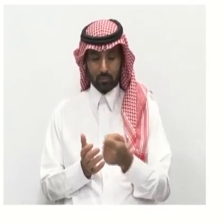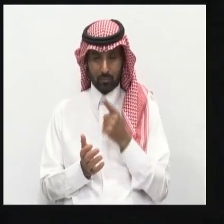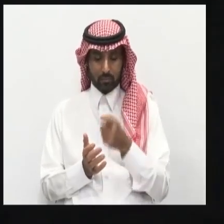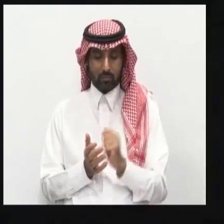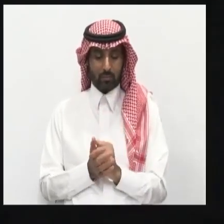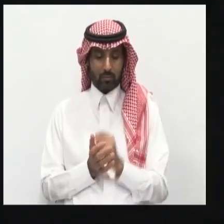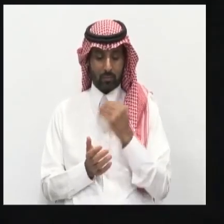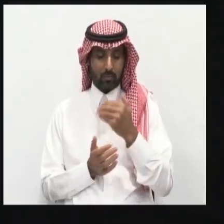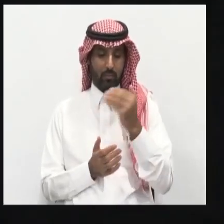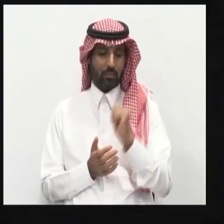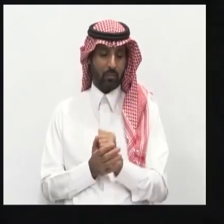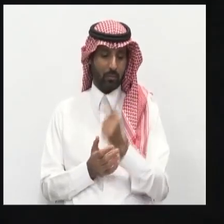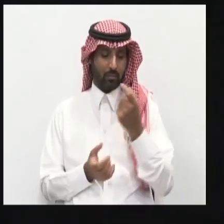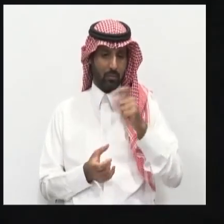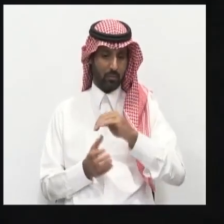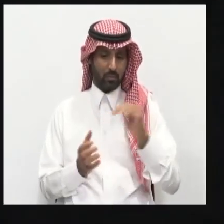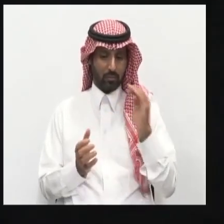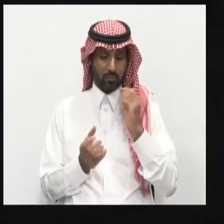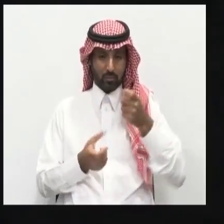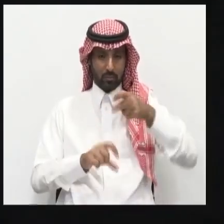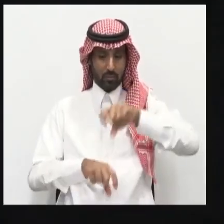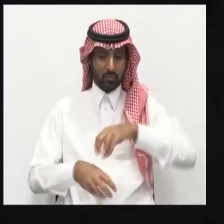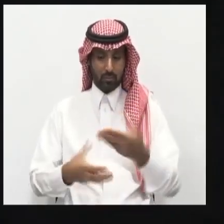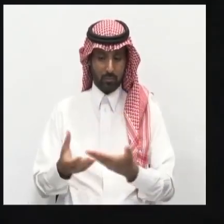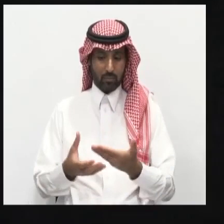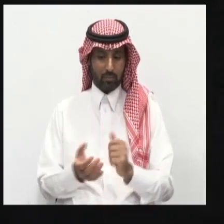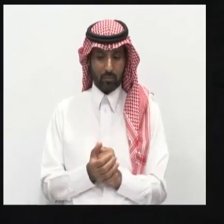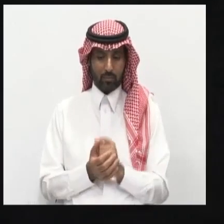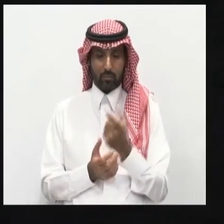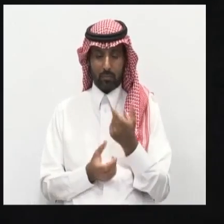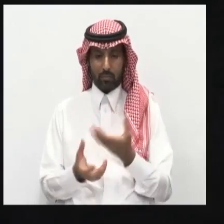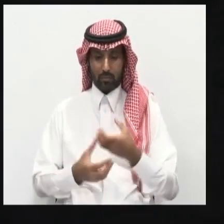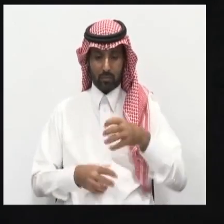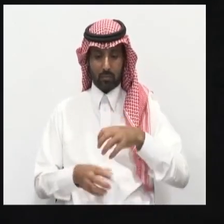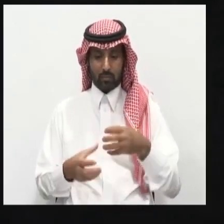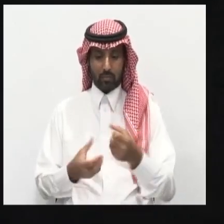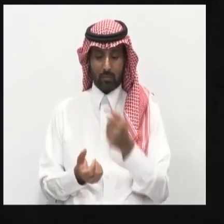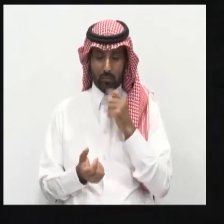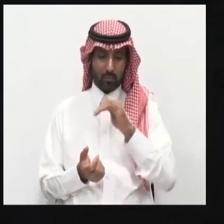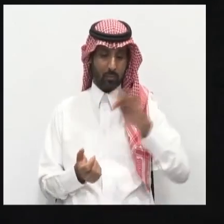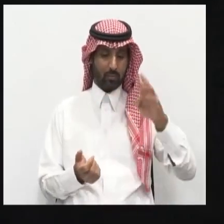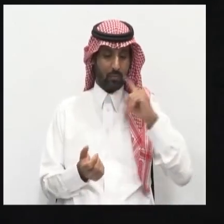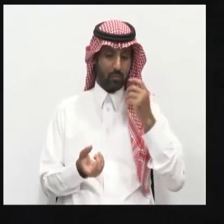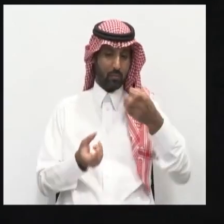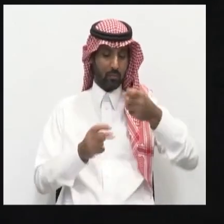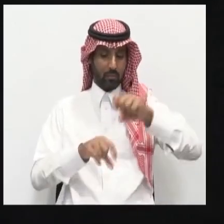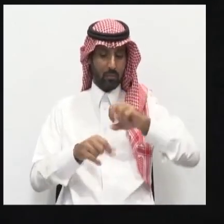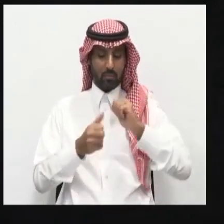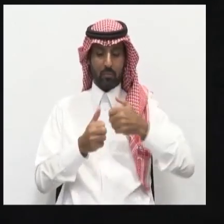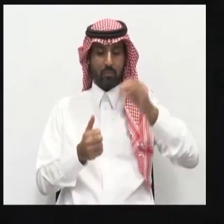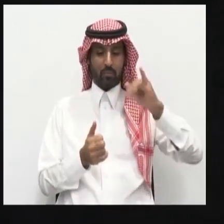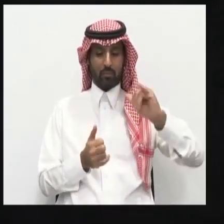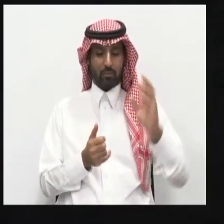يا شباب مطلوب منك معادله كيميائيه اول شيء معادله كيميائيه رمزيه لتفاعل مين تفاعل حمض